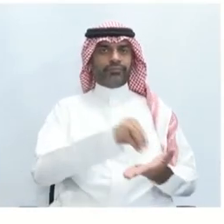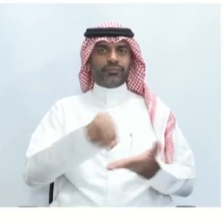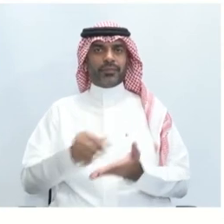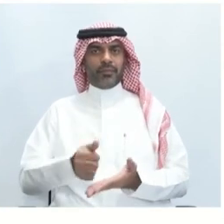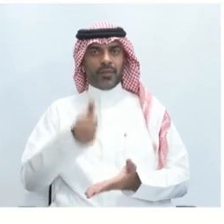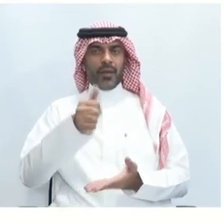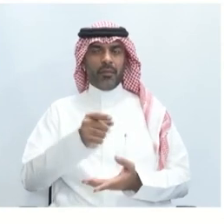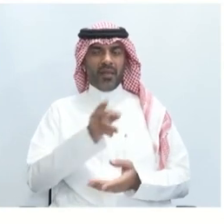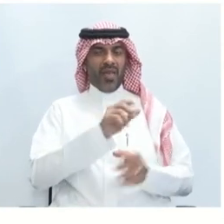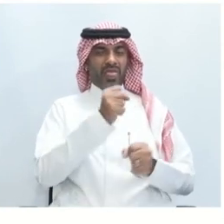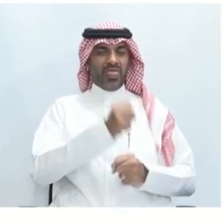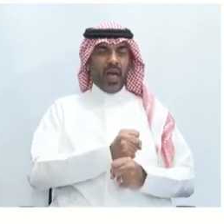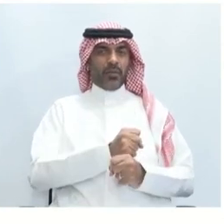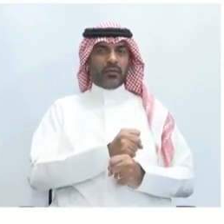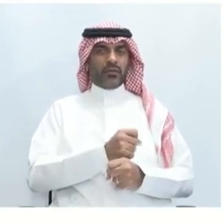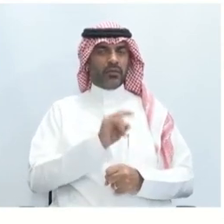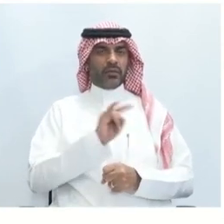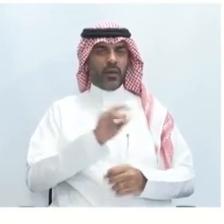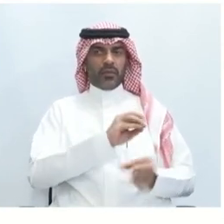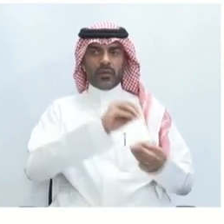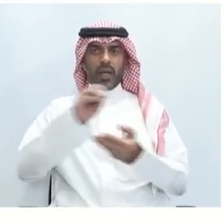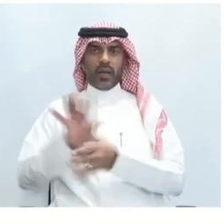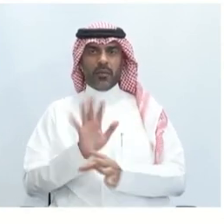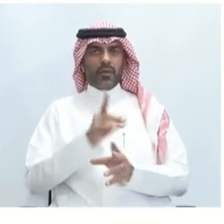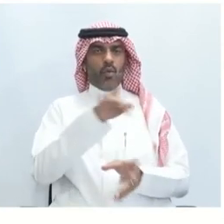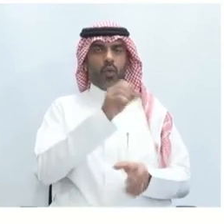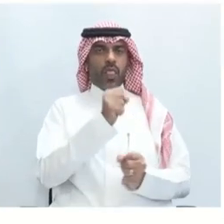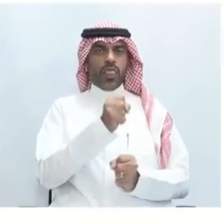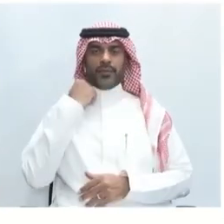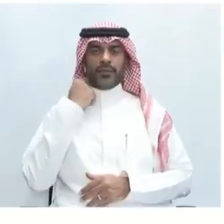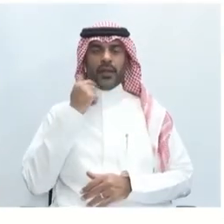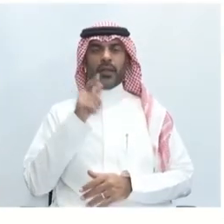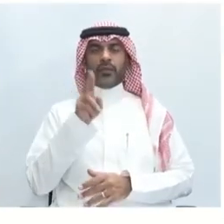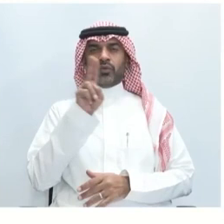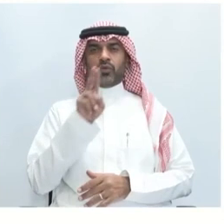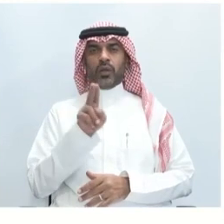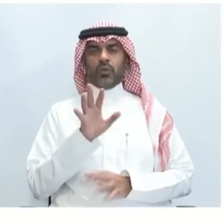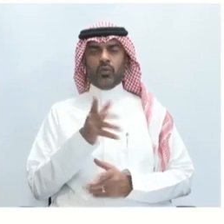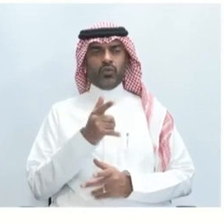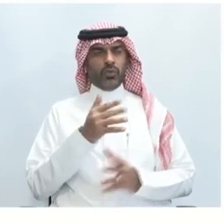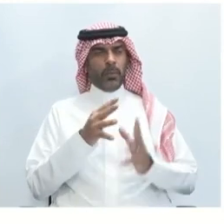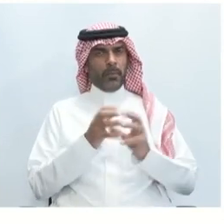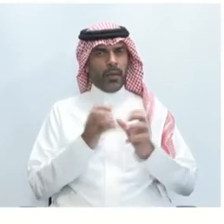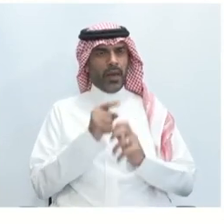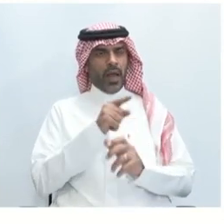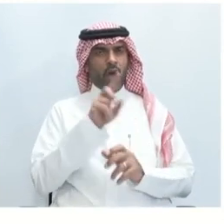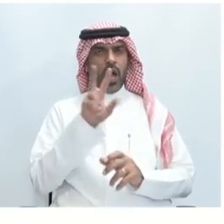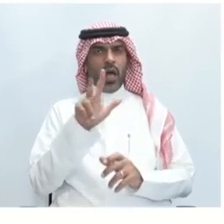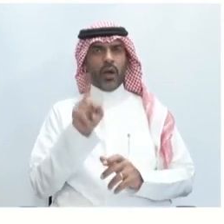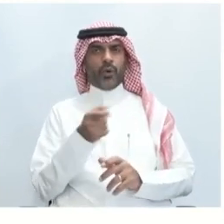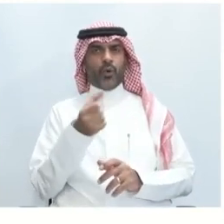الثابته لا نستطيع نقله ولا نستطيع تحريكه باعتبار انها ثابته طيب ماذا نقصد بالروبوت